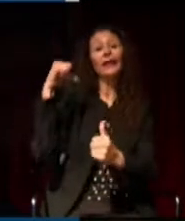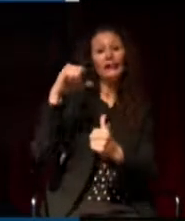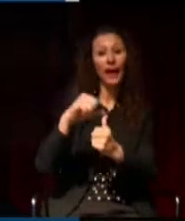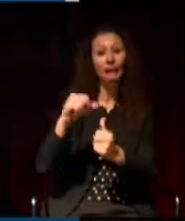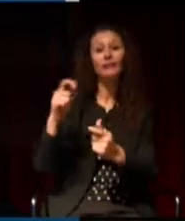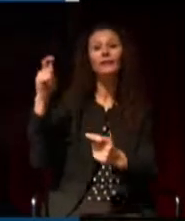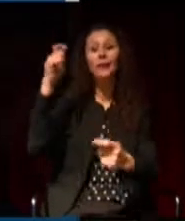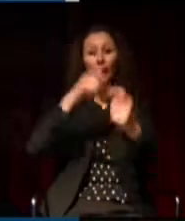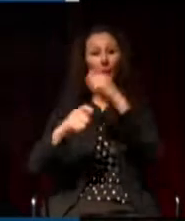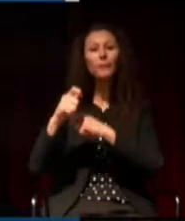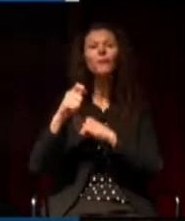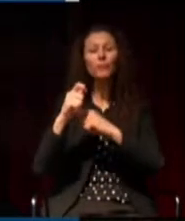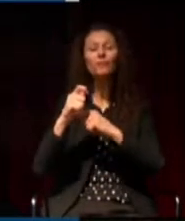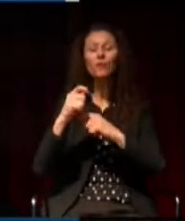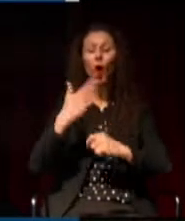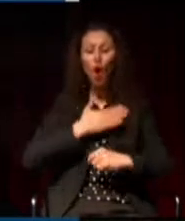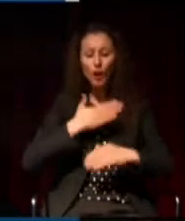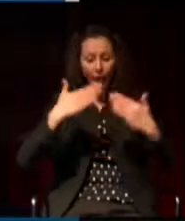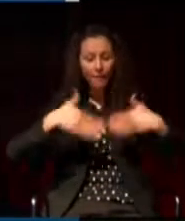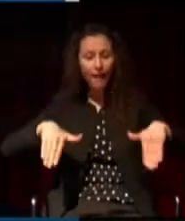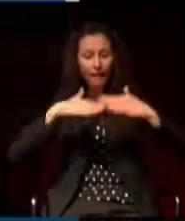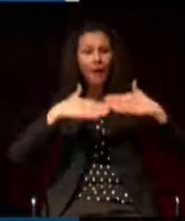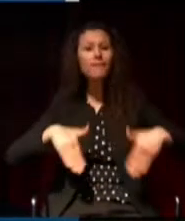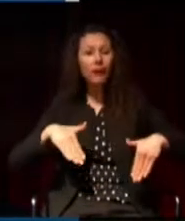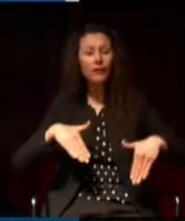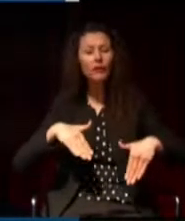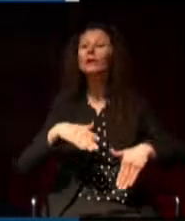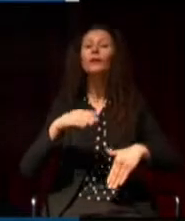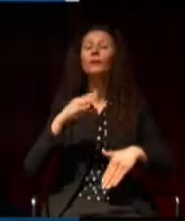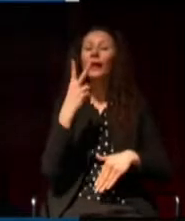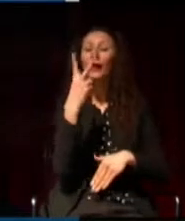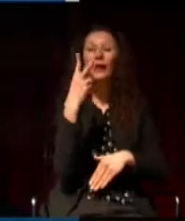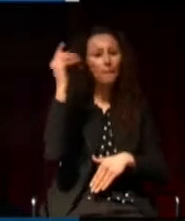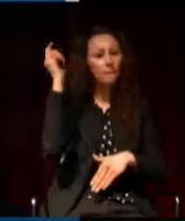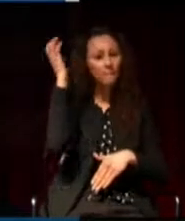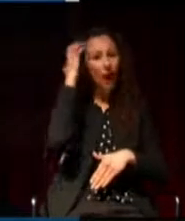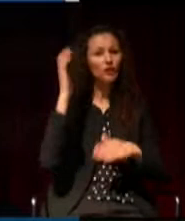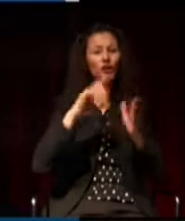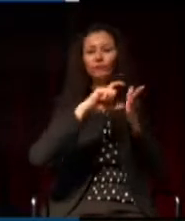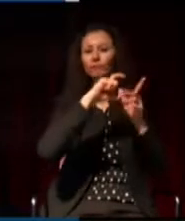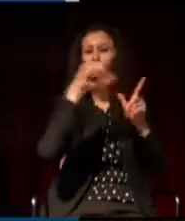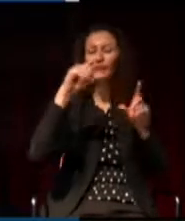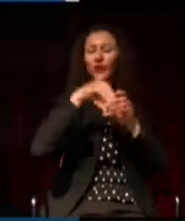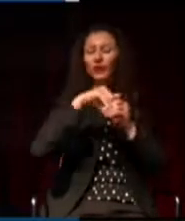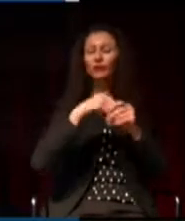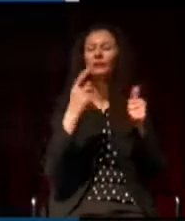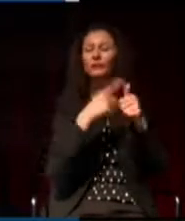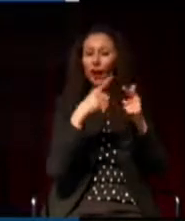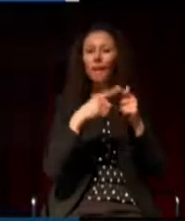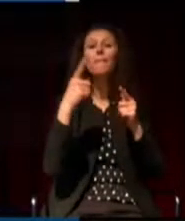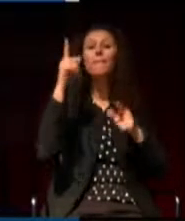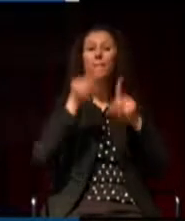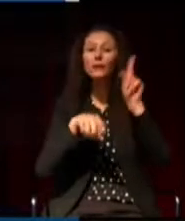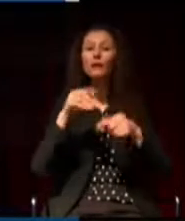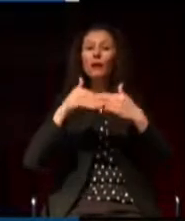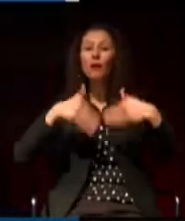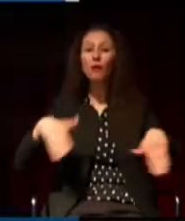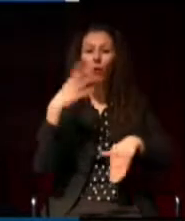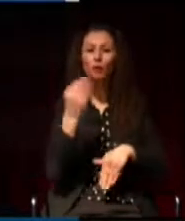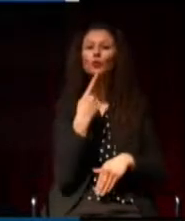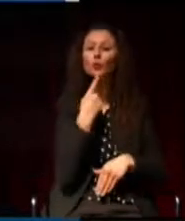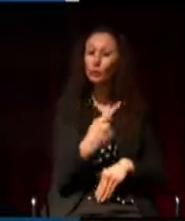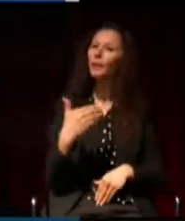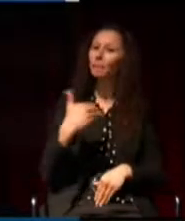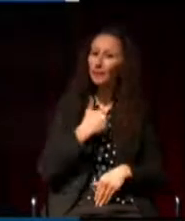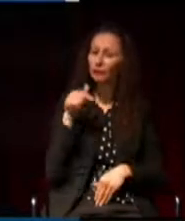yeniden yapılmasının önünde bir takım engeller olduğunu, özellikle iki başlık altında bazı engeller oluştuğunu söylediler